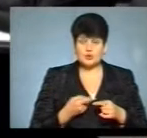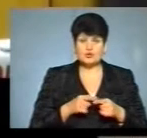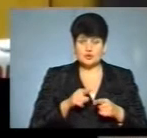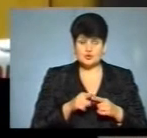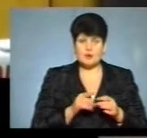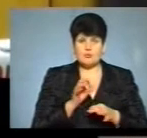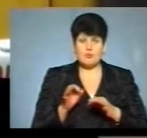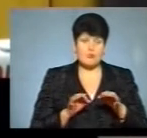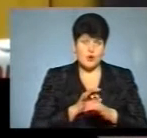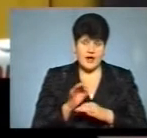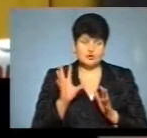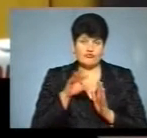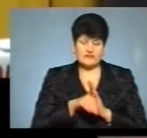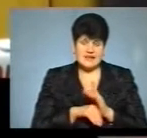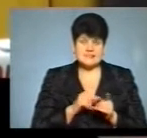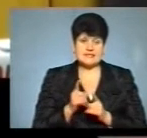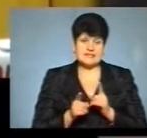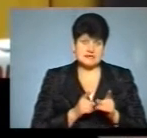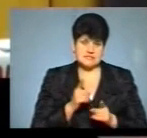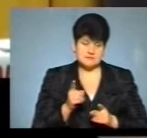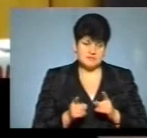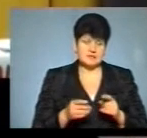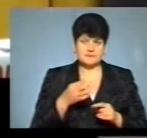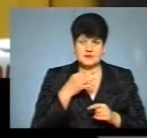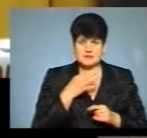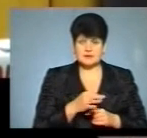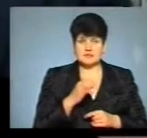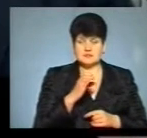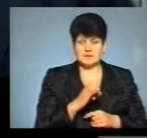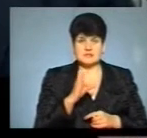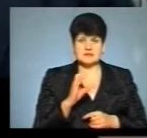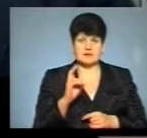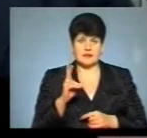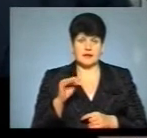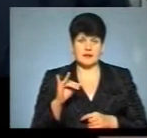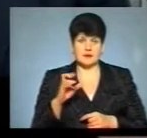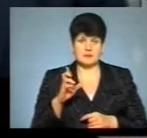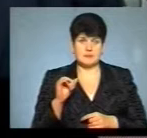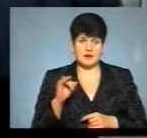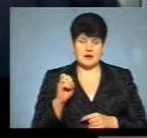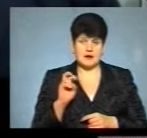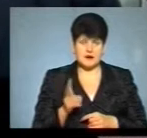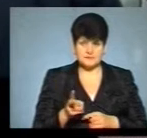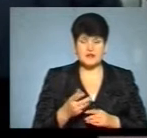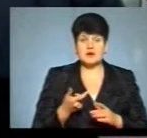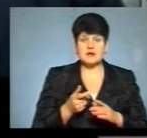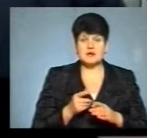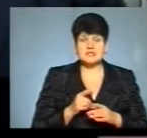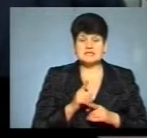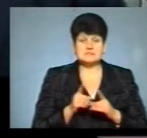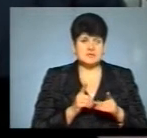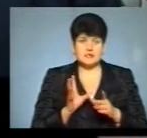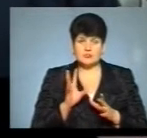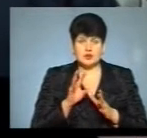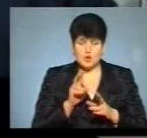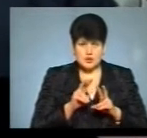внесли зміни, розповів директор департаменту фінансів облдержадміністрації Степан Скибеляк. Основні, які не були на попередньому комісії розглянуті, правки –